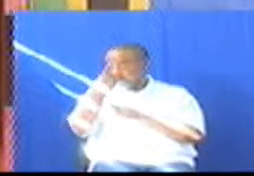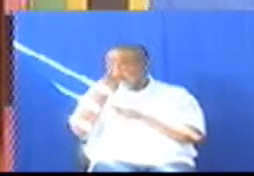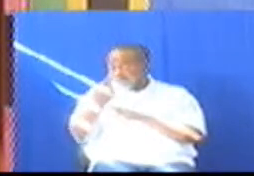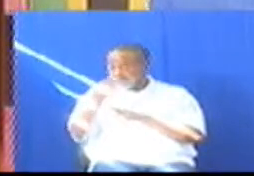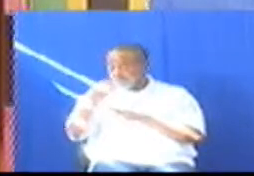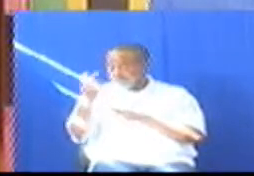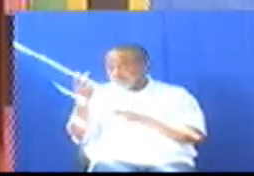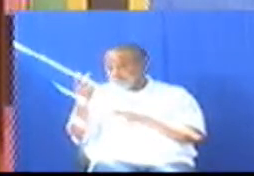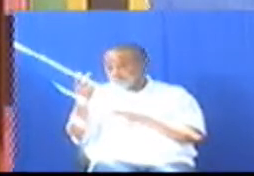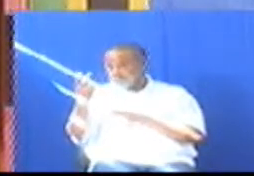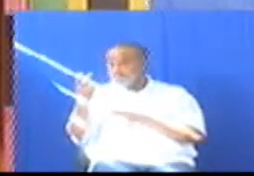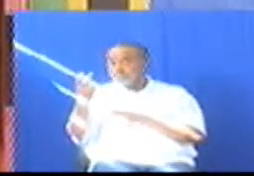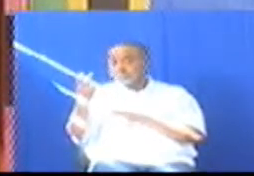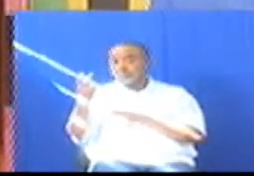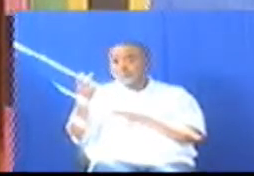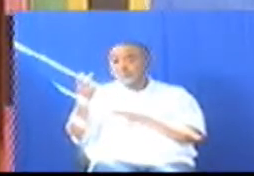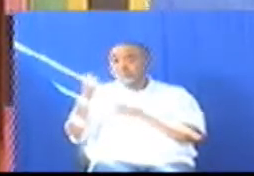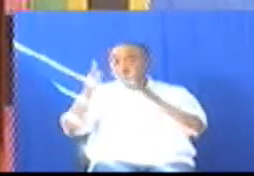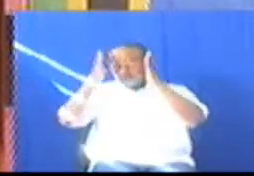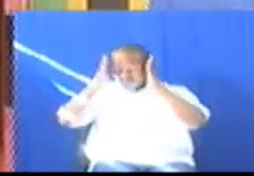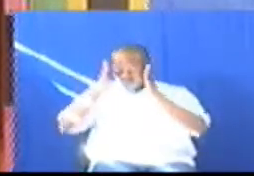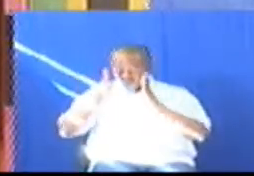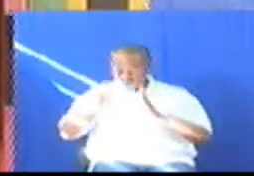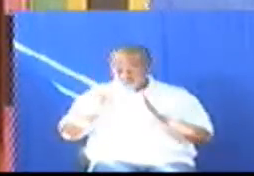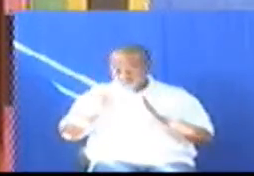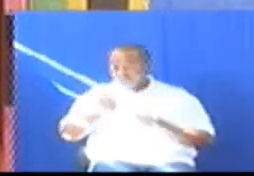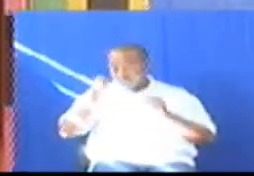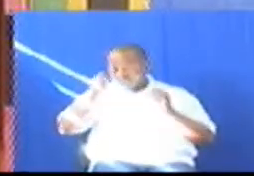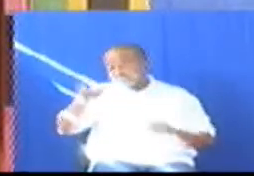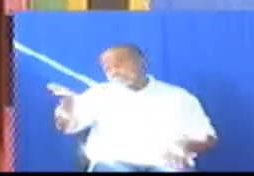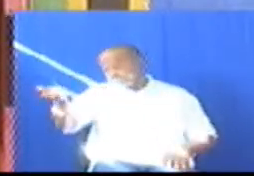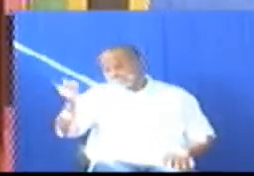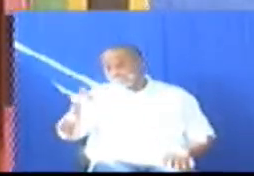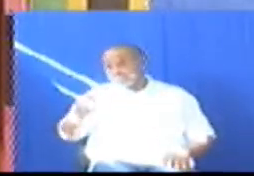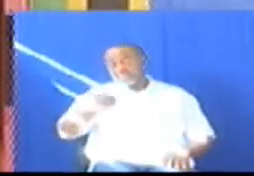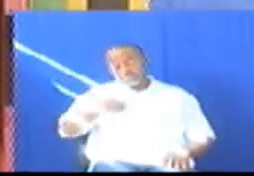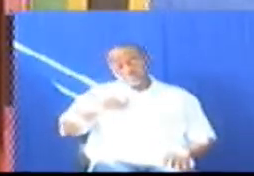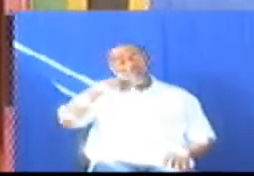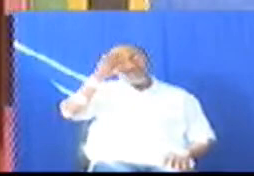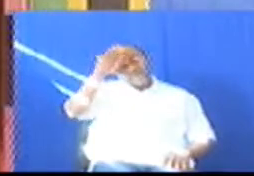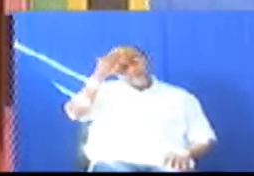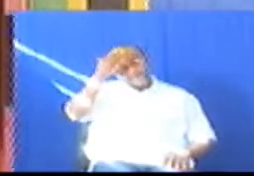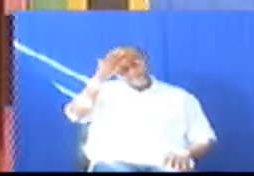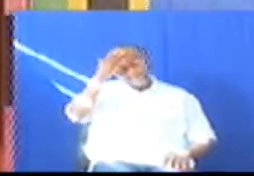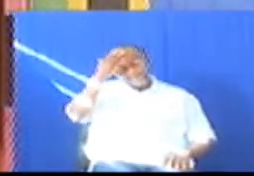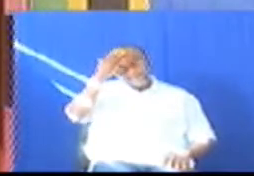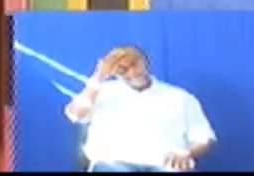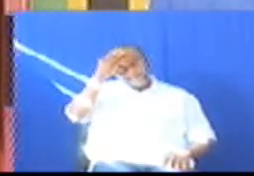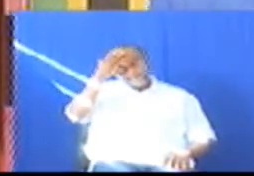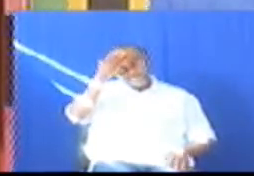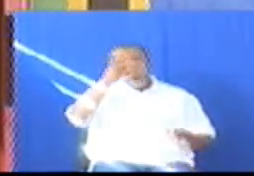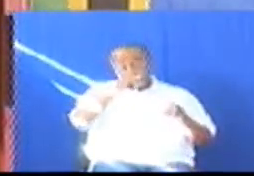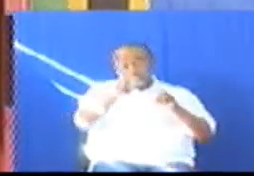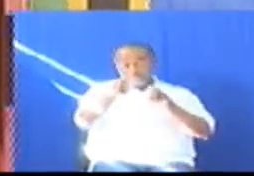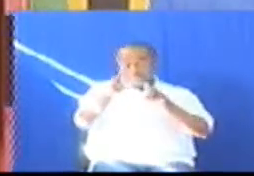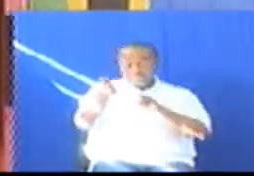102. Mheshimiwa Spika, inafahamika kwamba mikataba